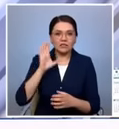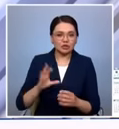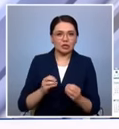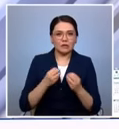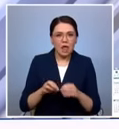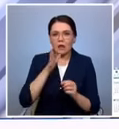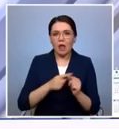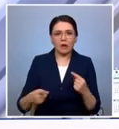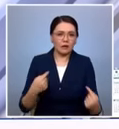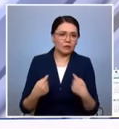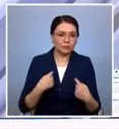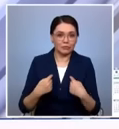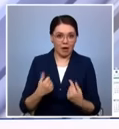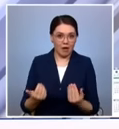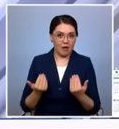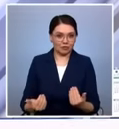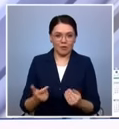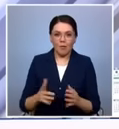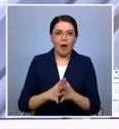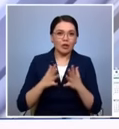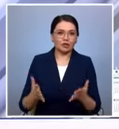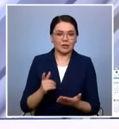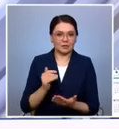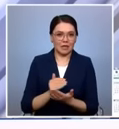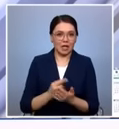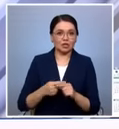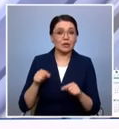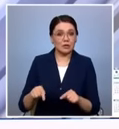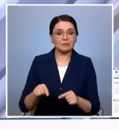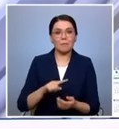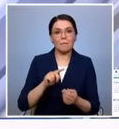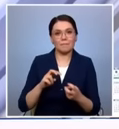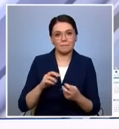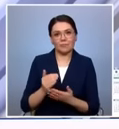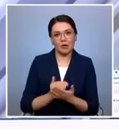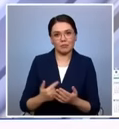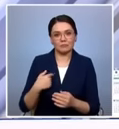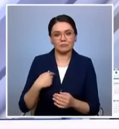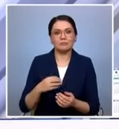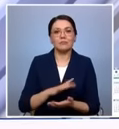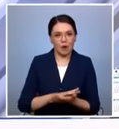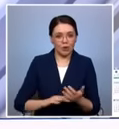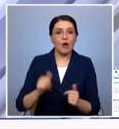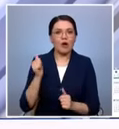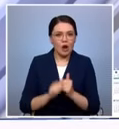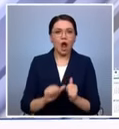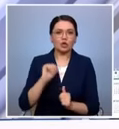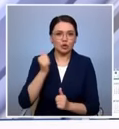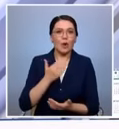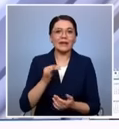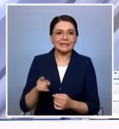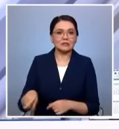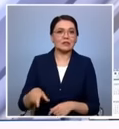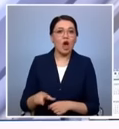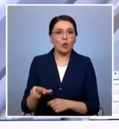сабантуях, курултаях и фестивалях? Петь, плясать и вкушать банкеты за бюджетный счет? В этом проблема со временем,